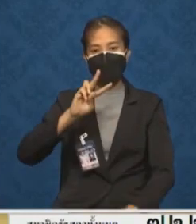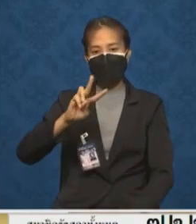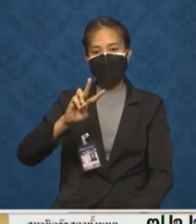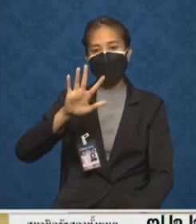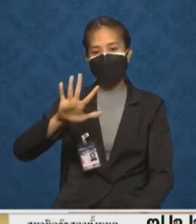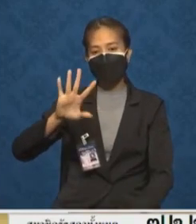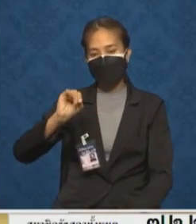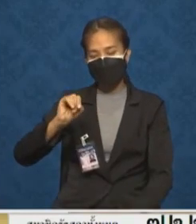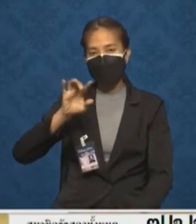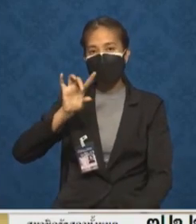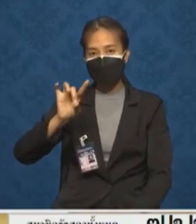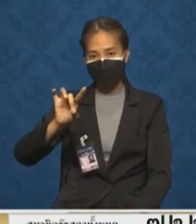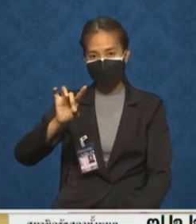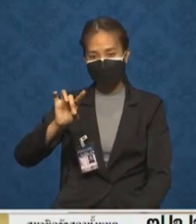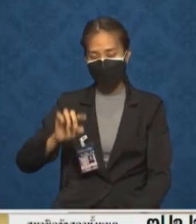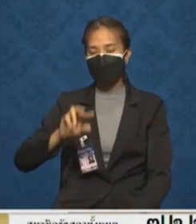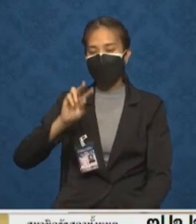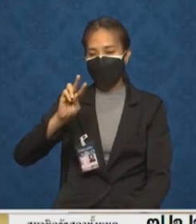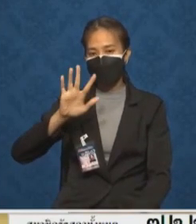2548